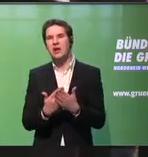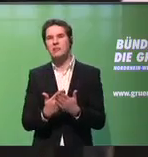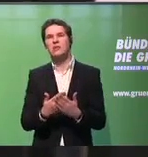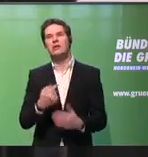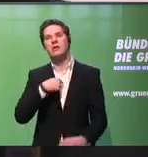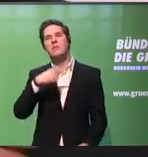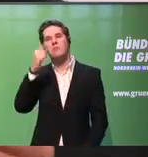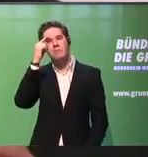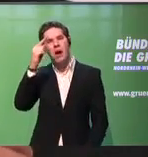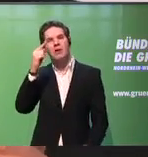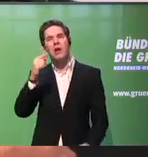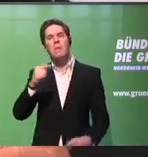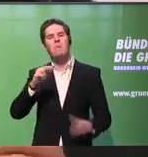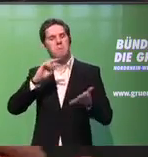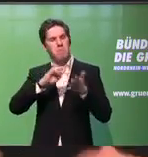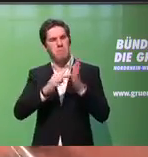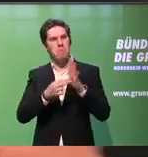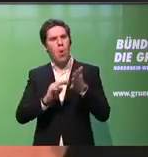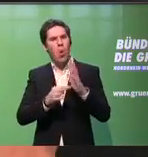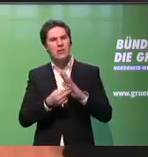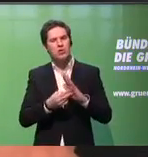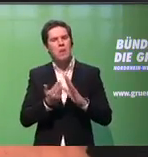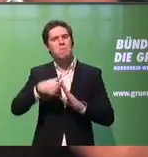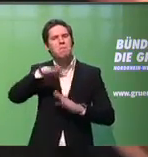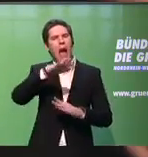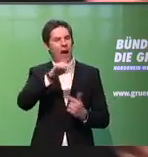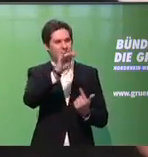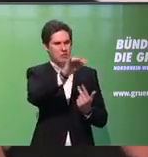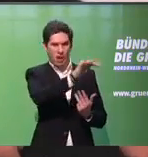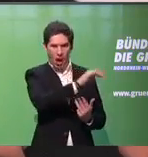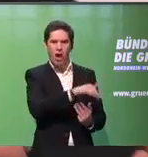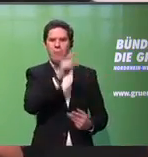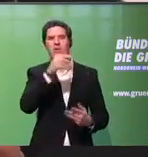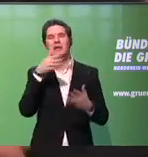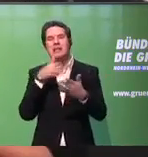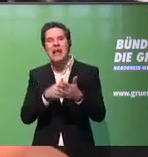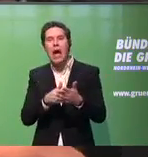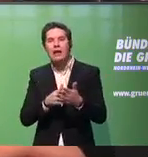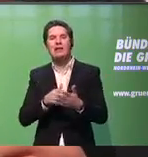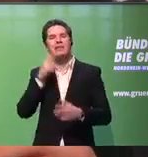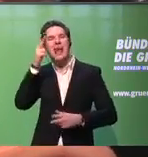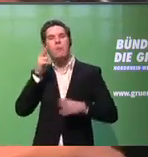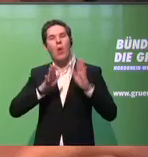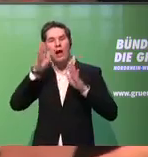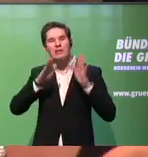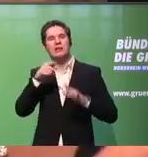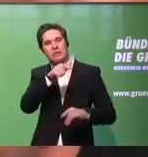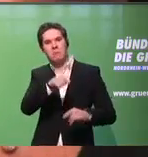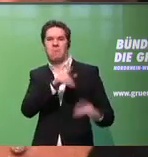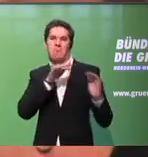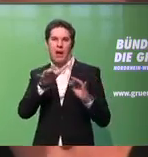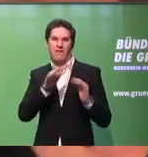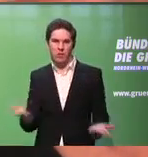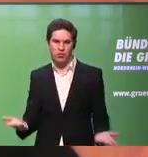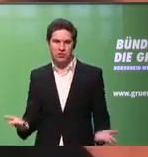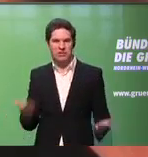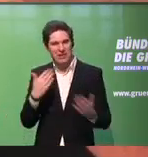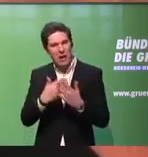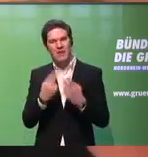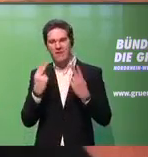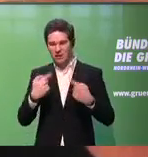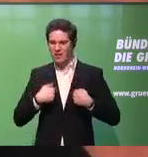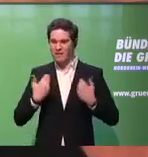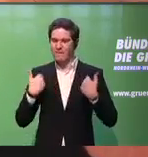Direktdemokratie durch gute politische Mehrheiten und gute gesetzliche Rahmenmöglichkeiten beeinflussen muss, um das verteidigen zu können, was man möchte